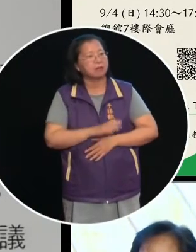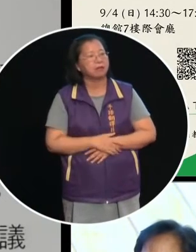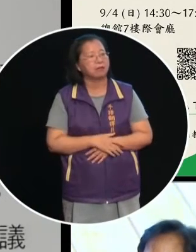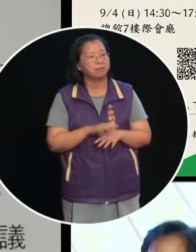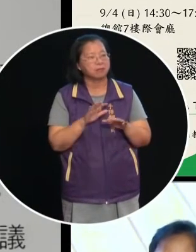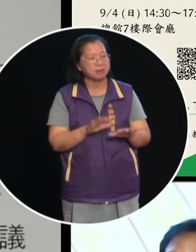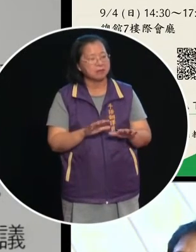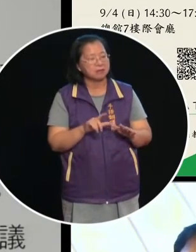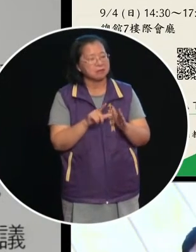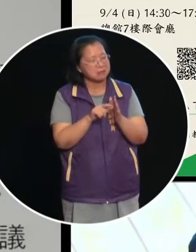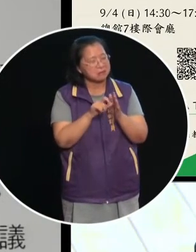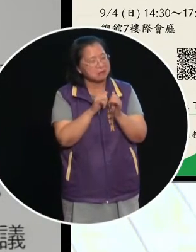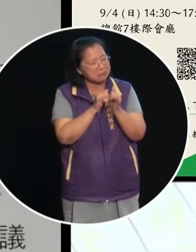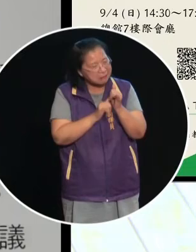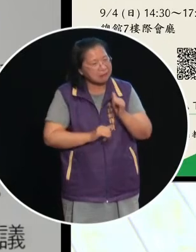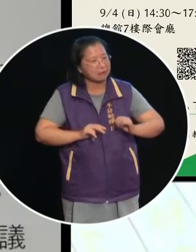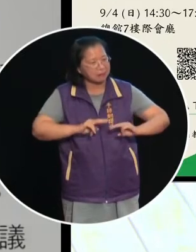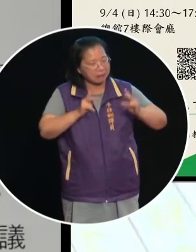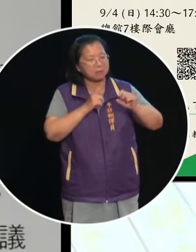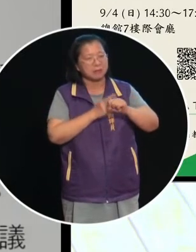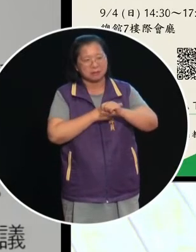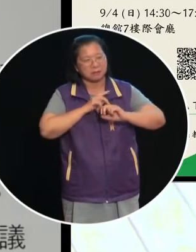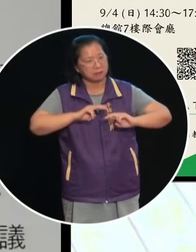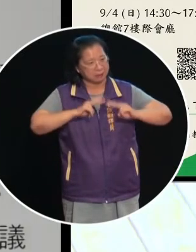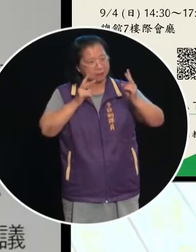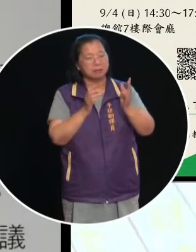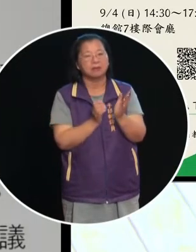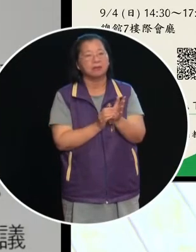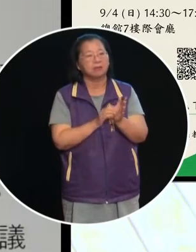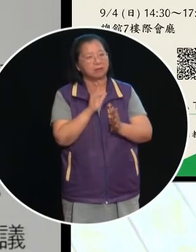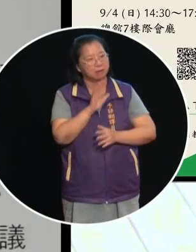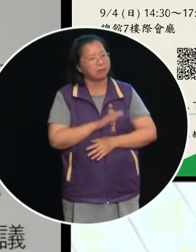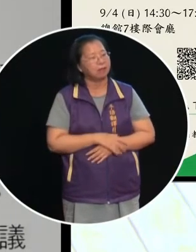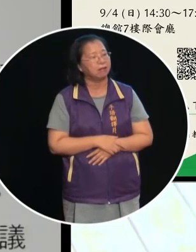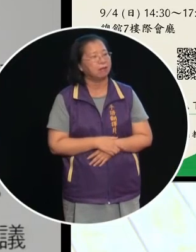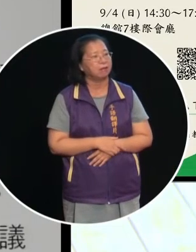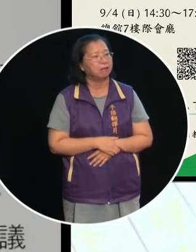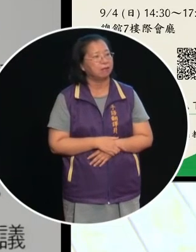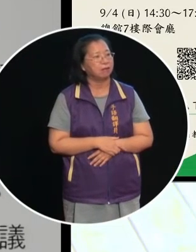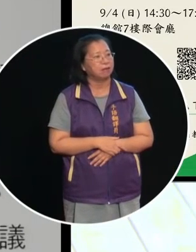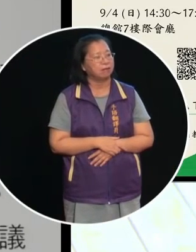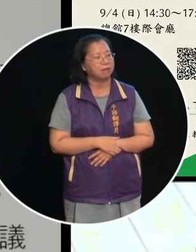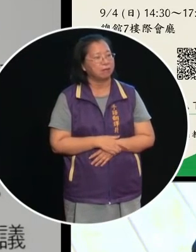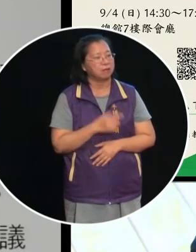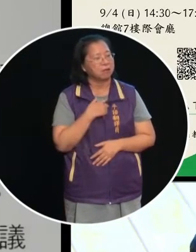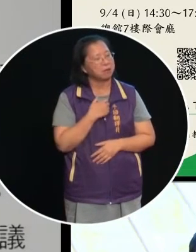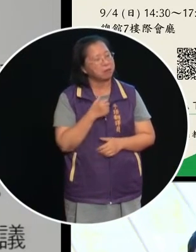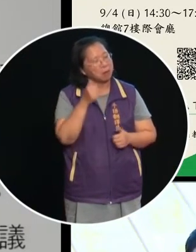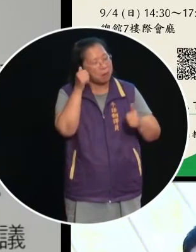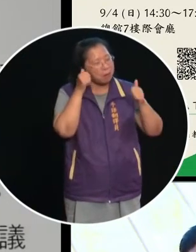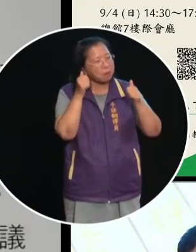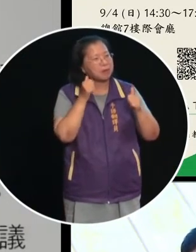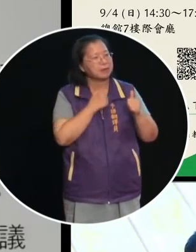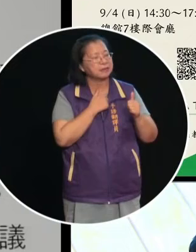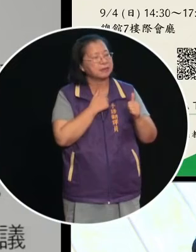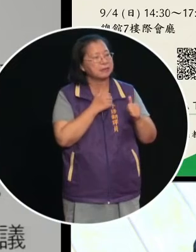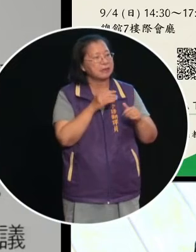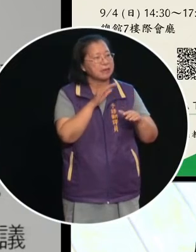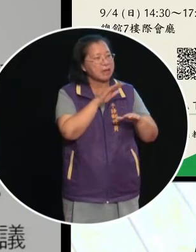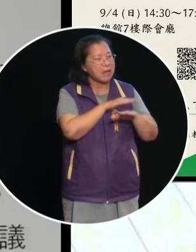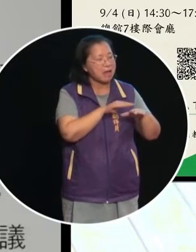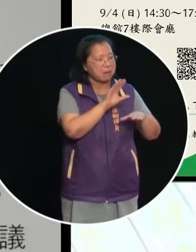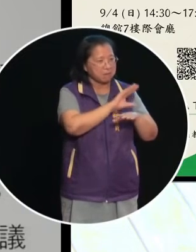经时代改变，情况也改变，那我们一边继续怀念安倍先生，但是还是一边